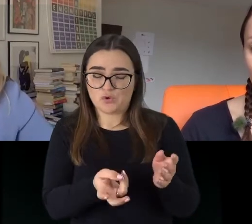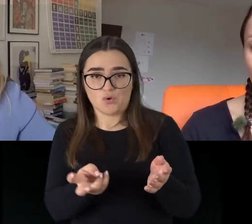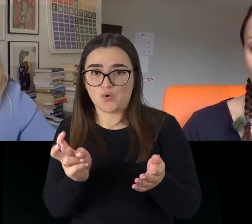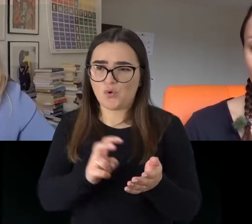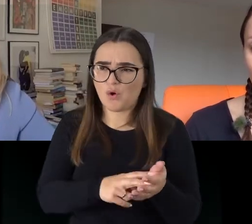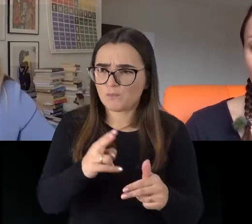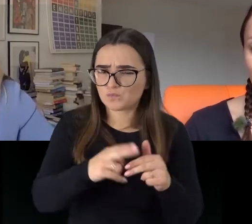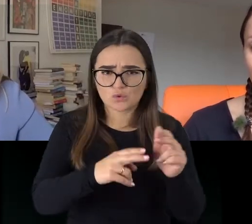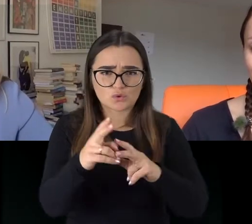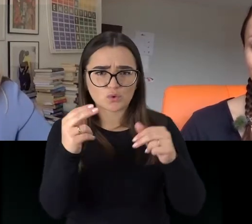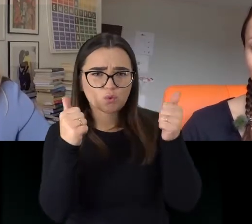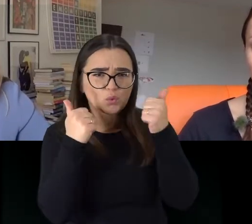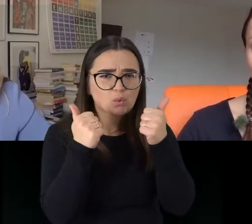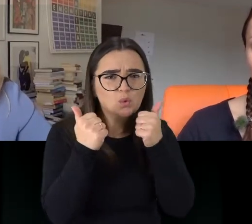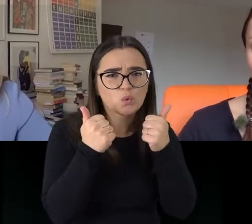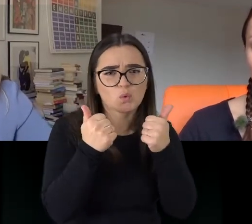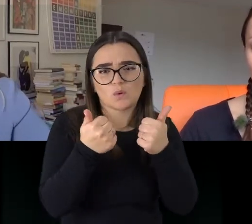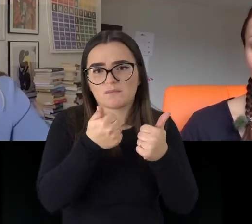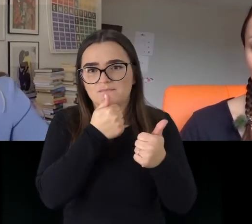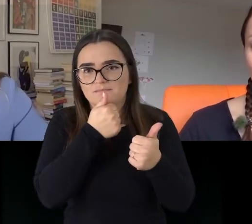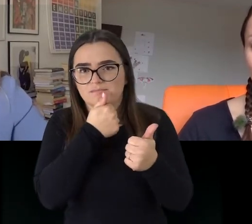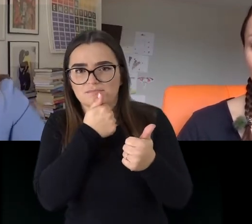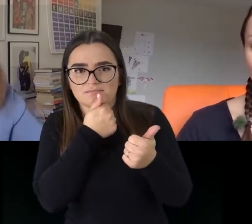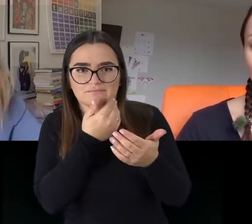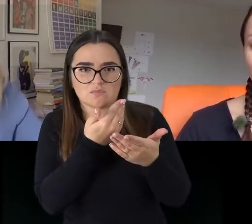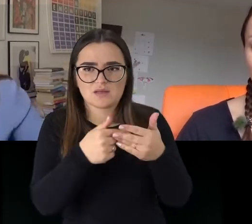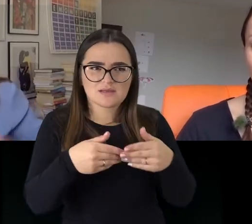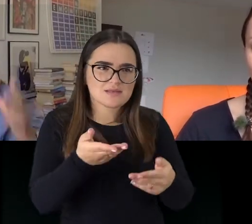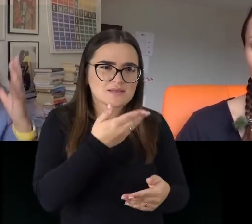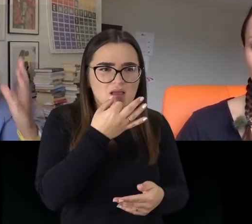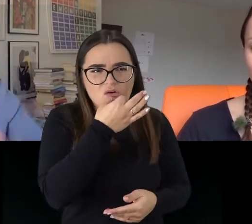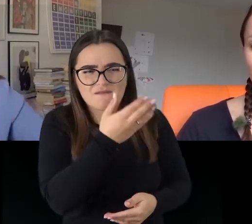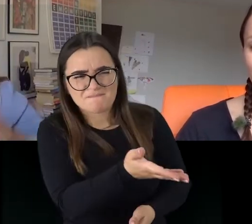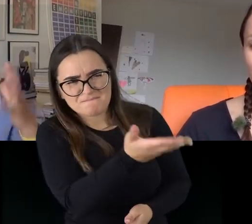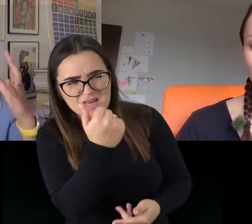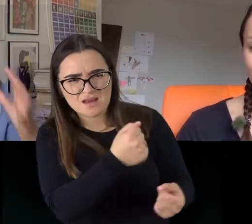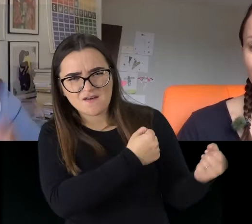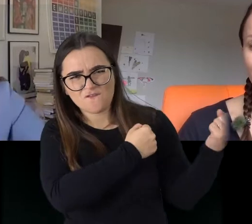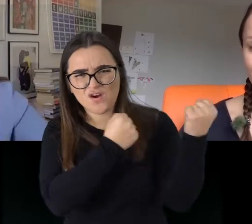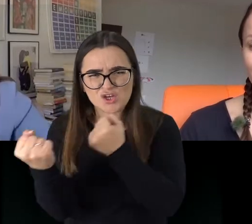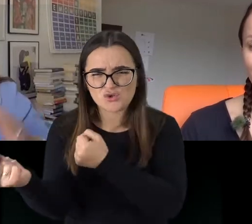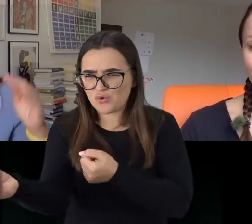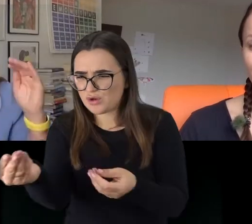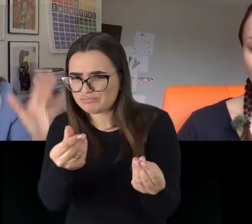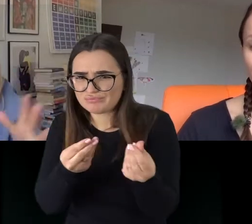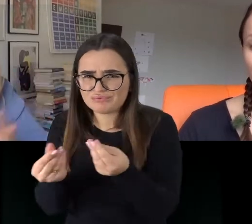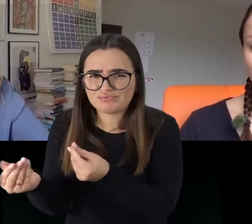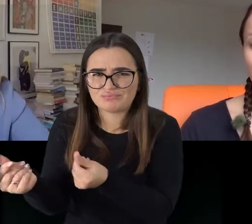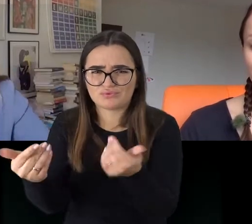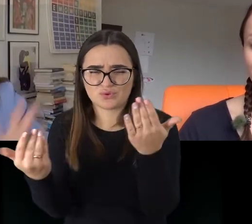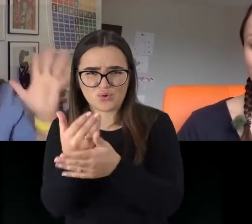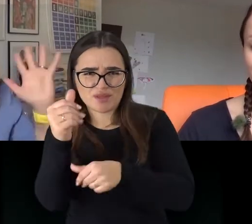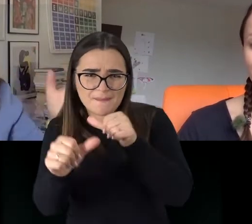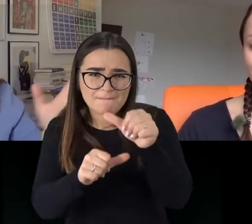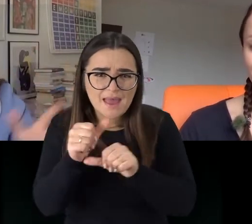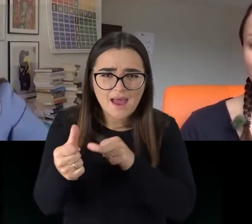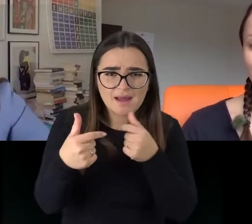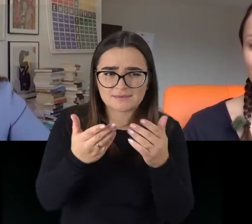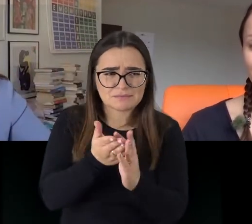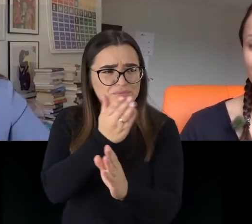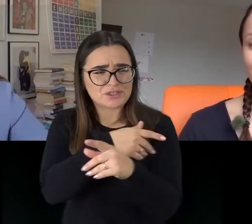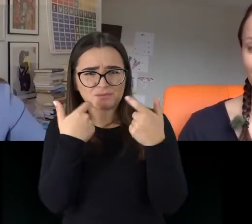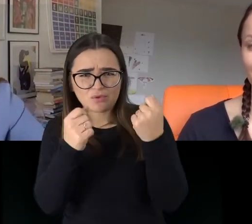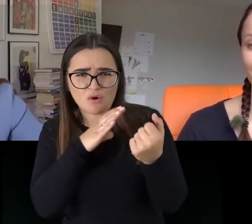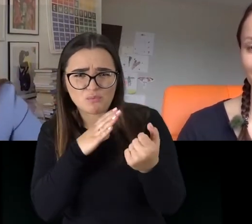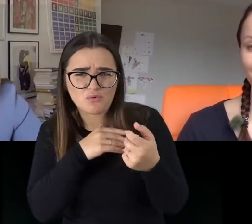gera nuotaika, ar ne, jie neprognozuojami, ar ne. Ir tada sako, varom, važiuojam, apsipirksim, nauji metai, neatšventėm